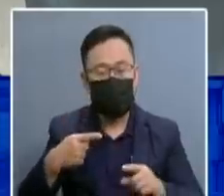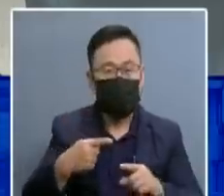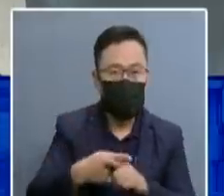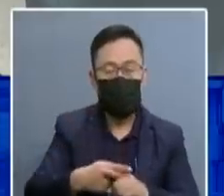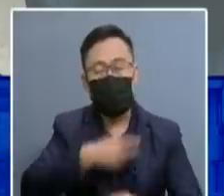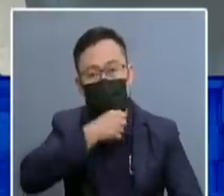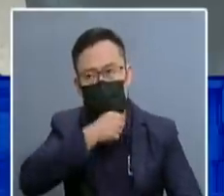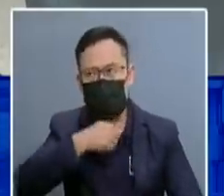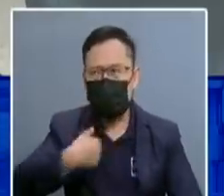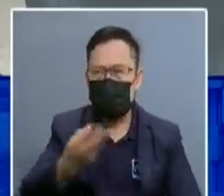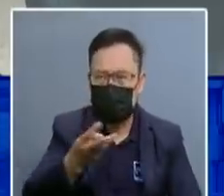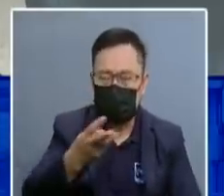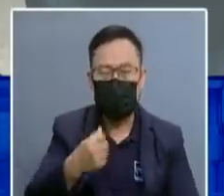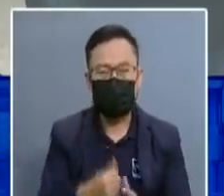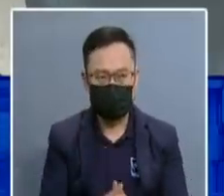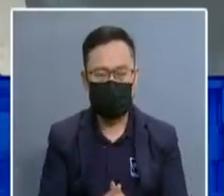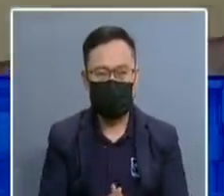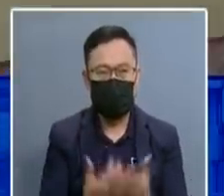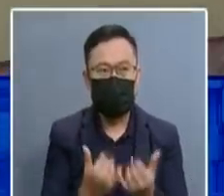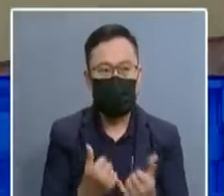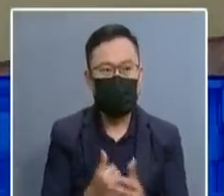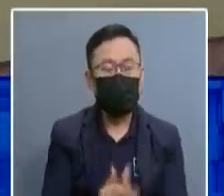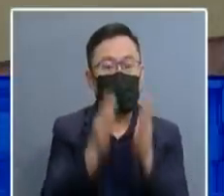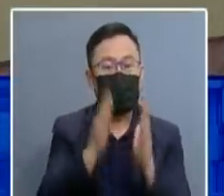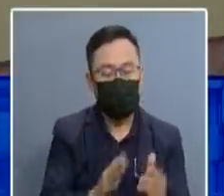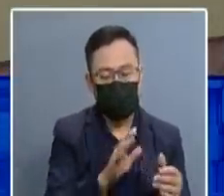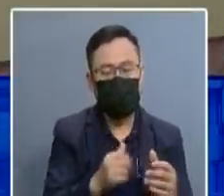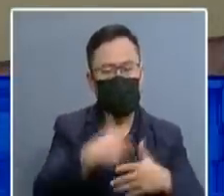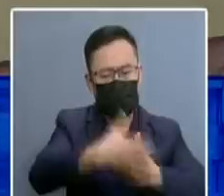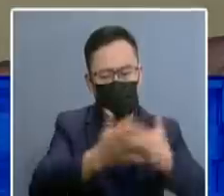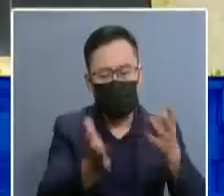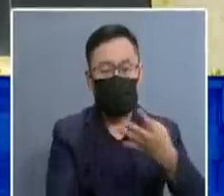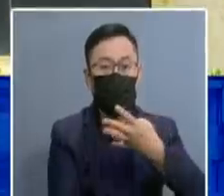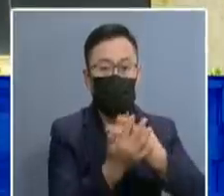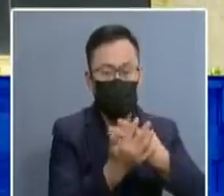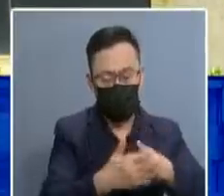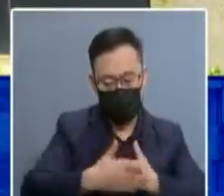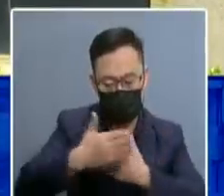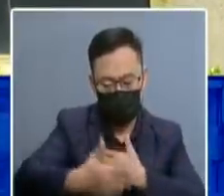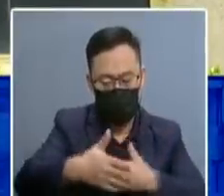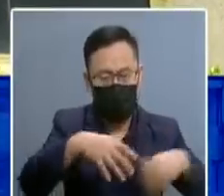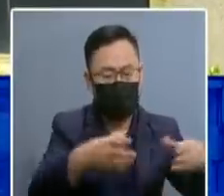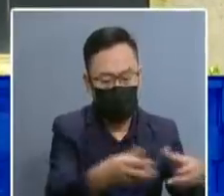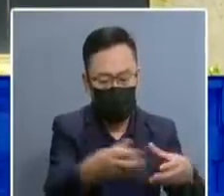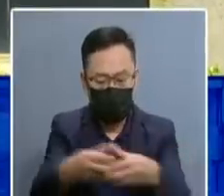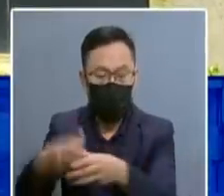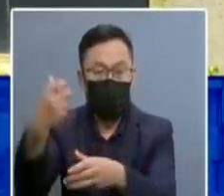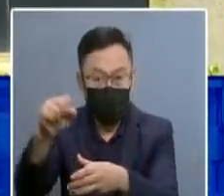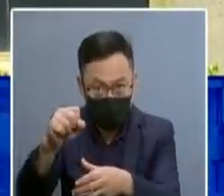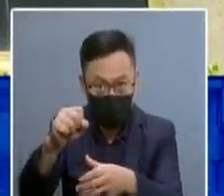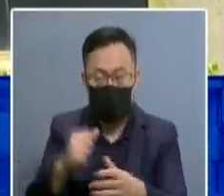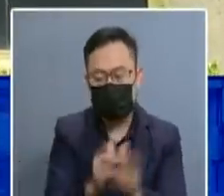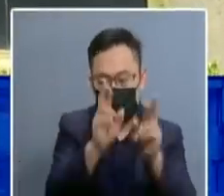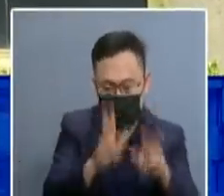มซึ่งก็มีไม่มากนักนะครับโดยยังควบคุมดูแลนักโทษทั้ง10แดนและที่สำคัญมีระบบการควบคุมไม่ให้การ